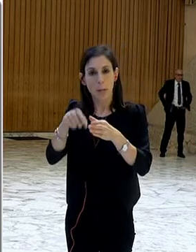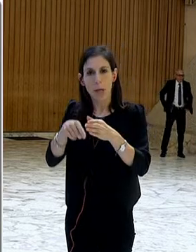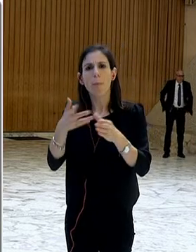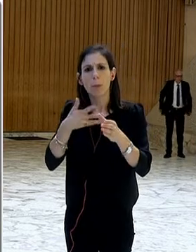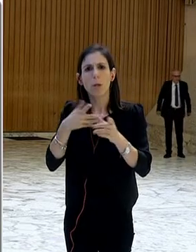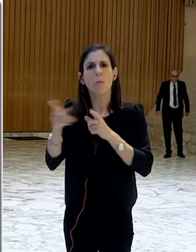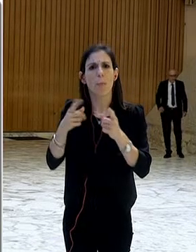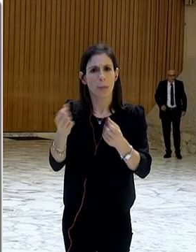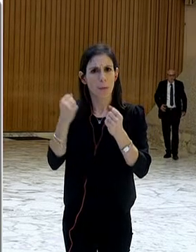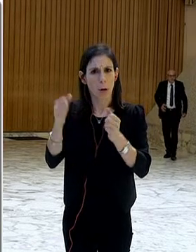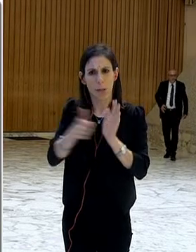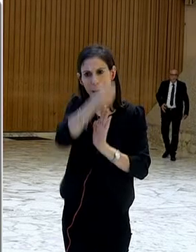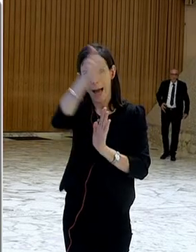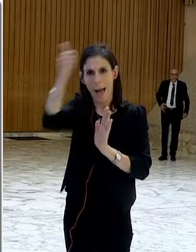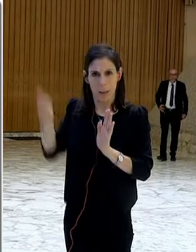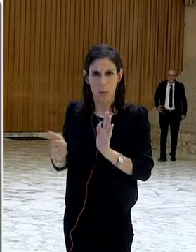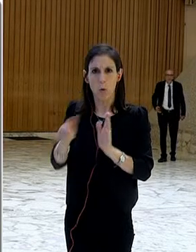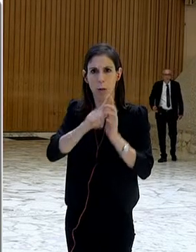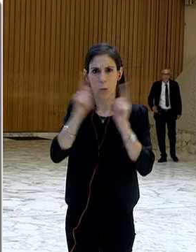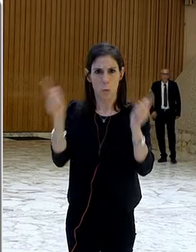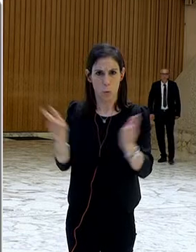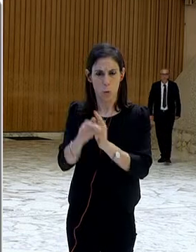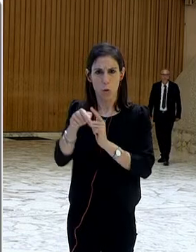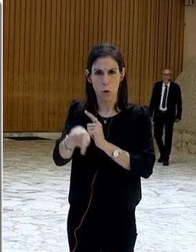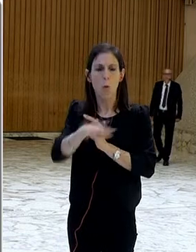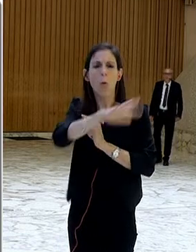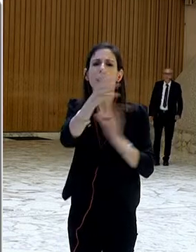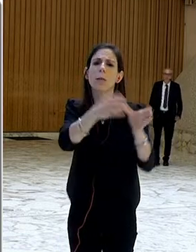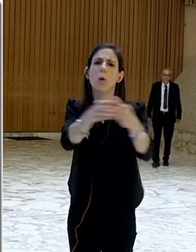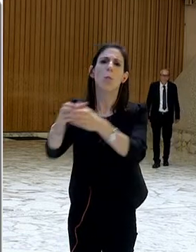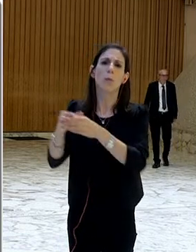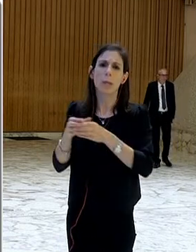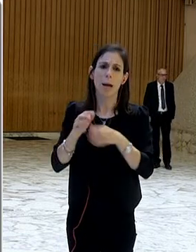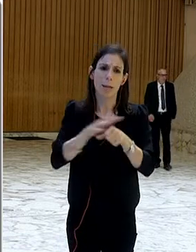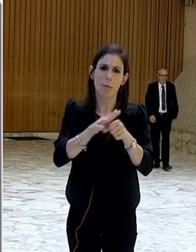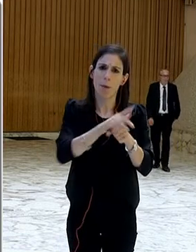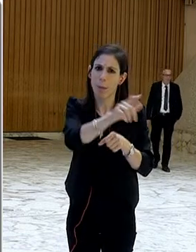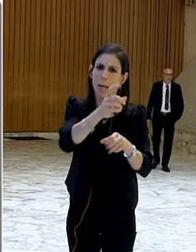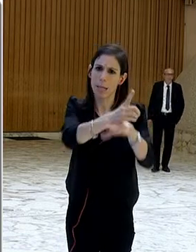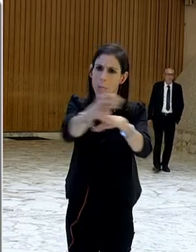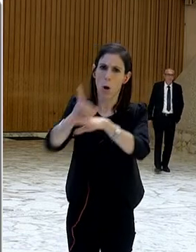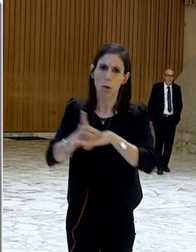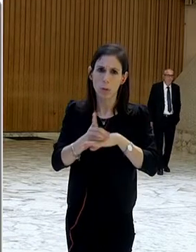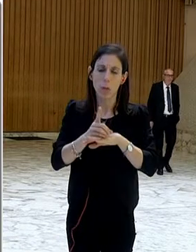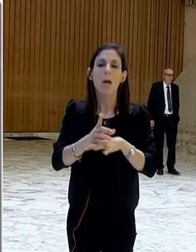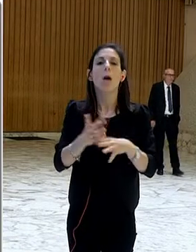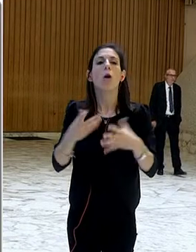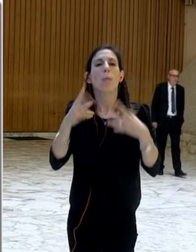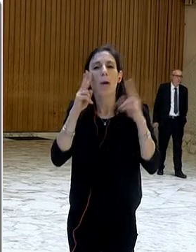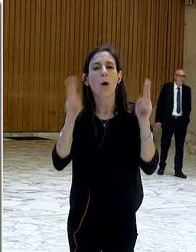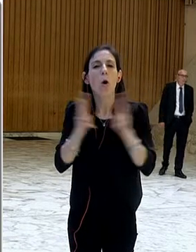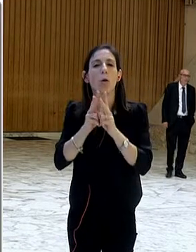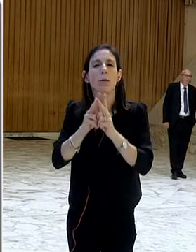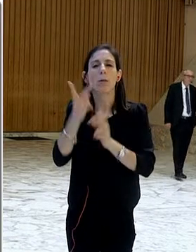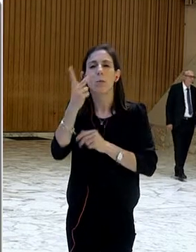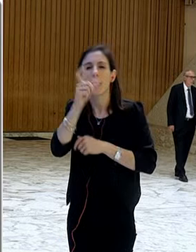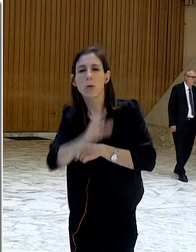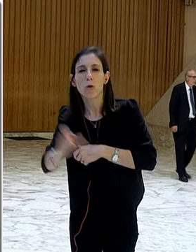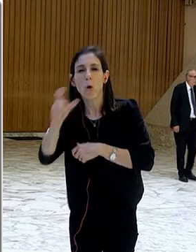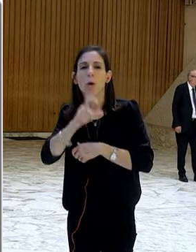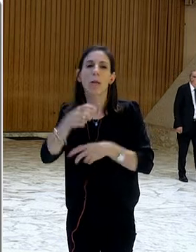l'année avec les autres communautés de famille du diocèse, des retraites spirituelles en couple ou en famille et des pèlerinages, etc.